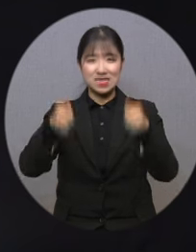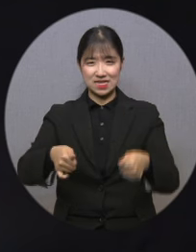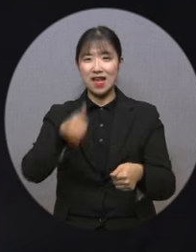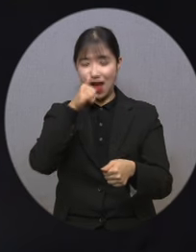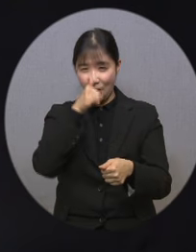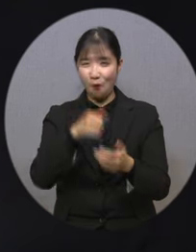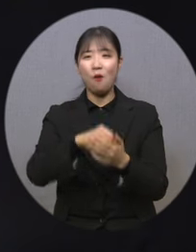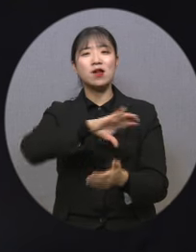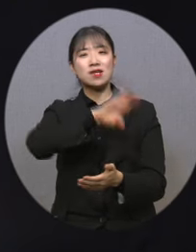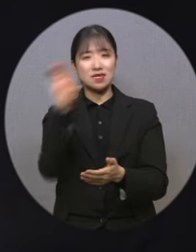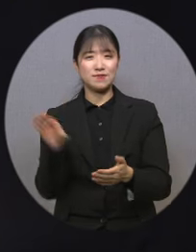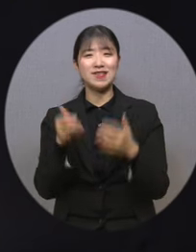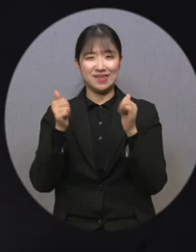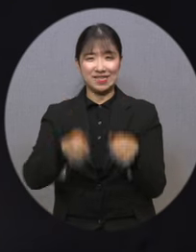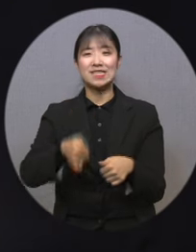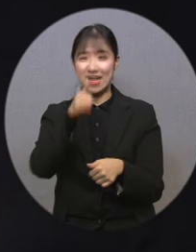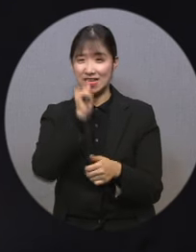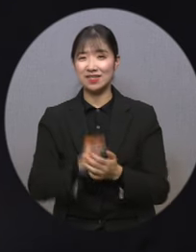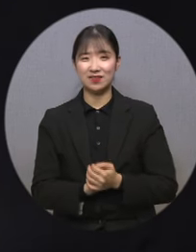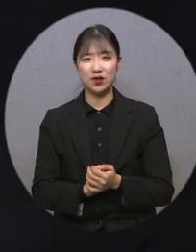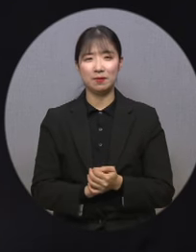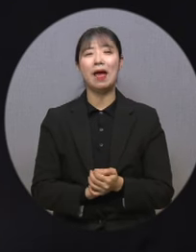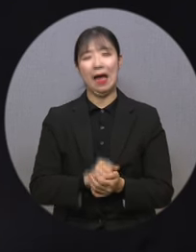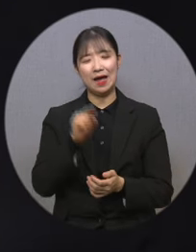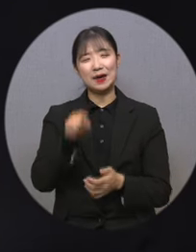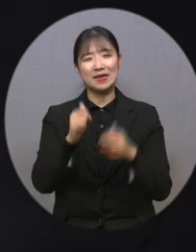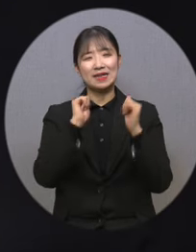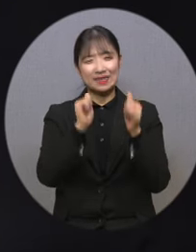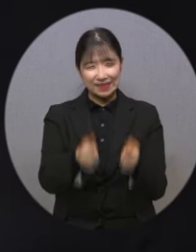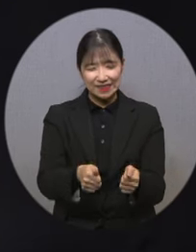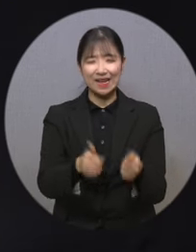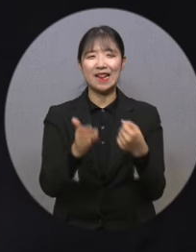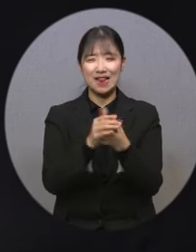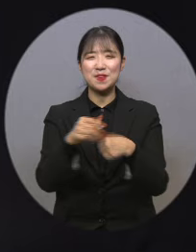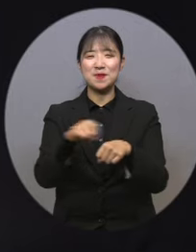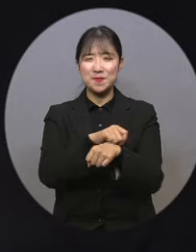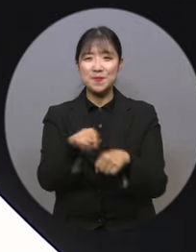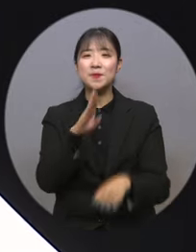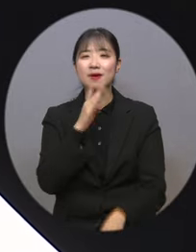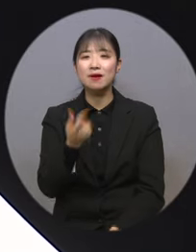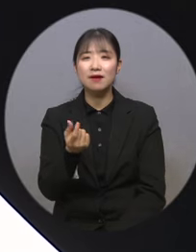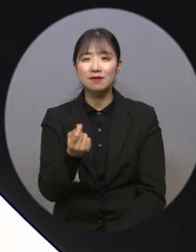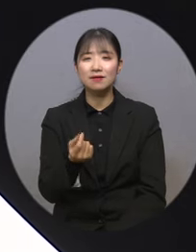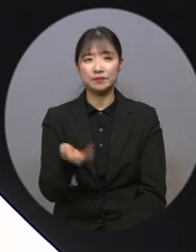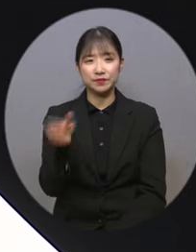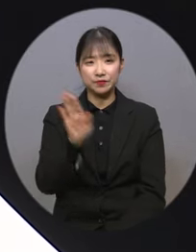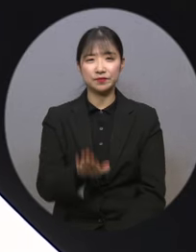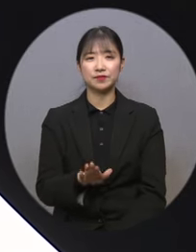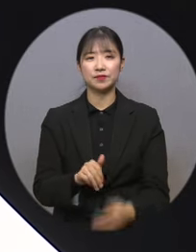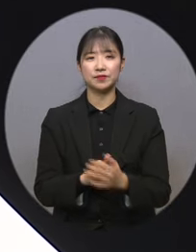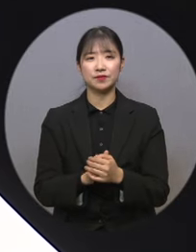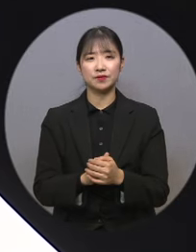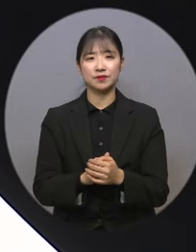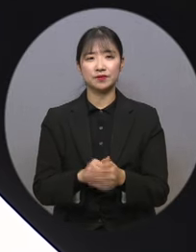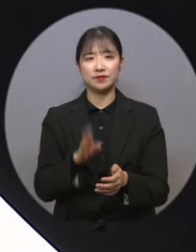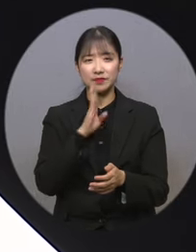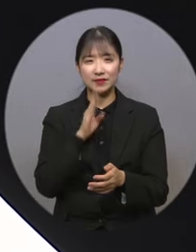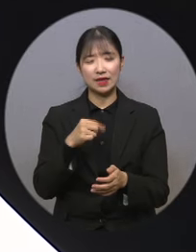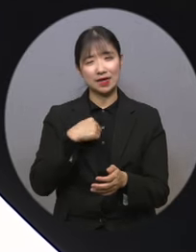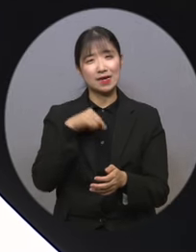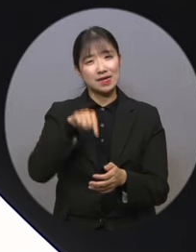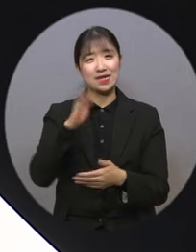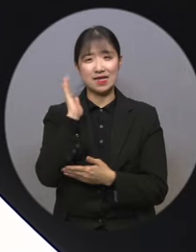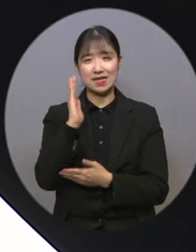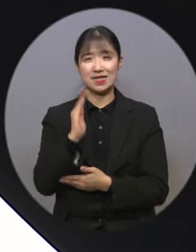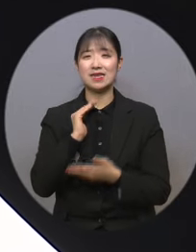인사도 있어요. 예. 뭐 그거는 뭐 인사니까 뭐 특별합니다만은. 예. 그런데 사실은 제가 그